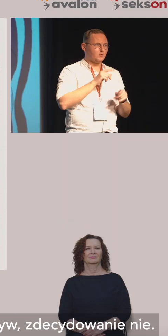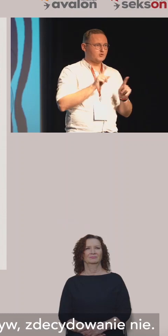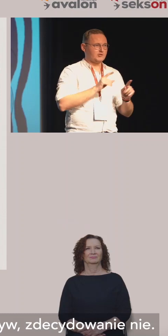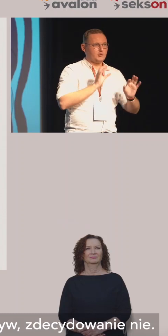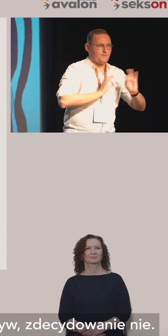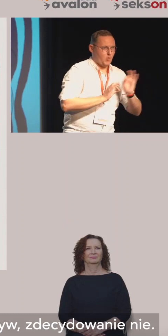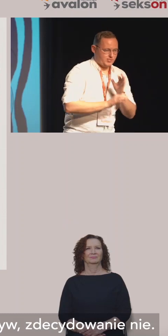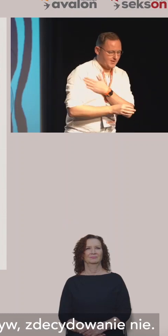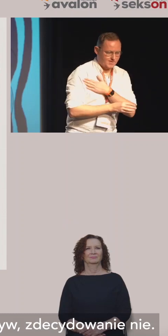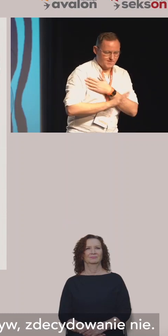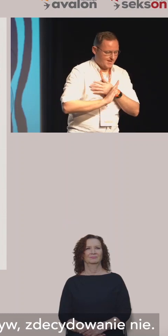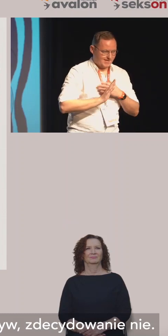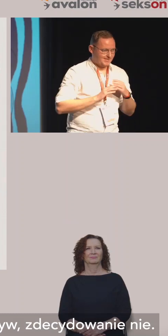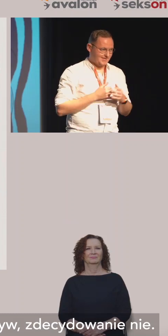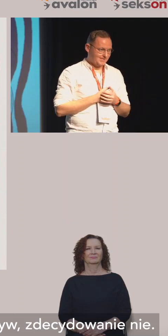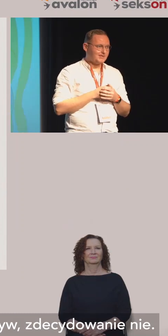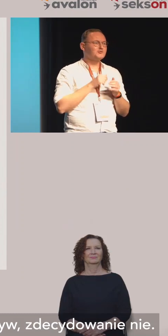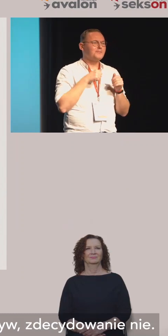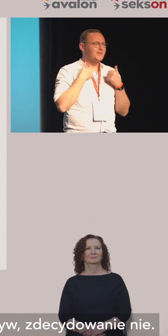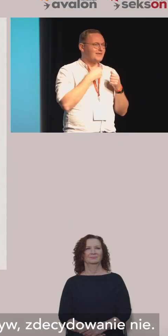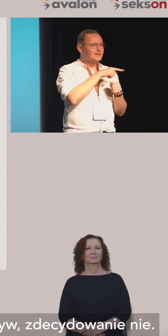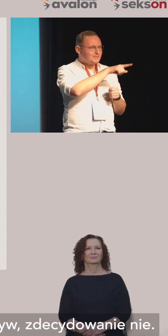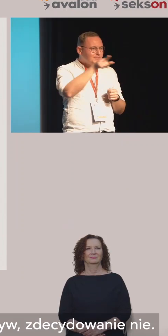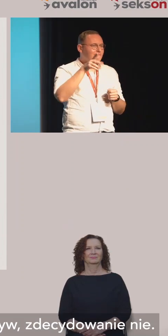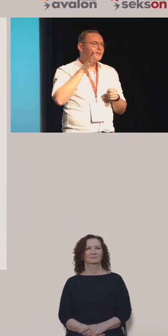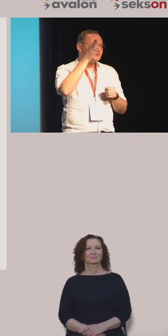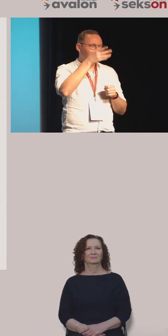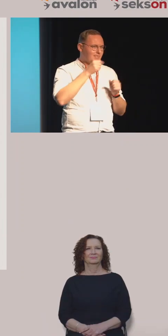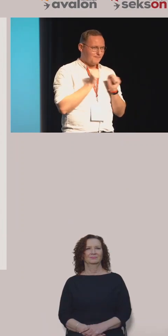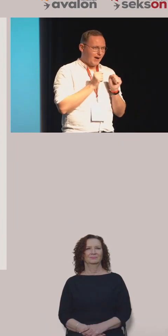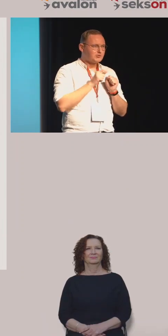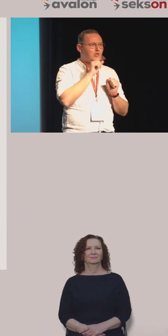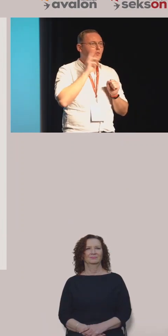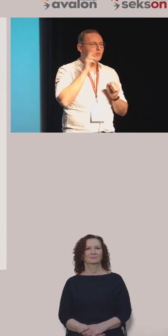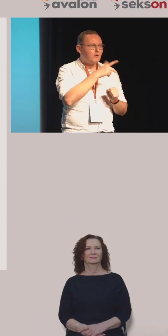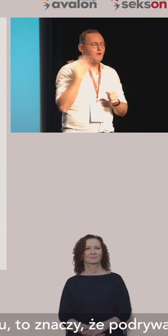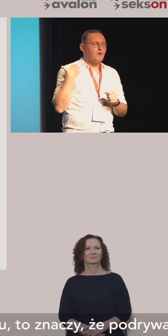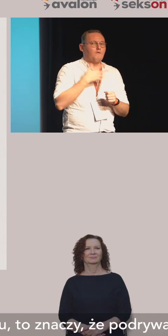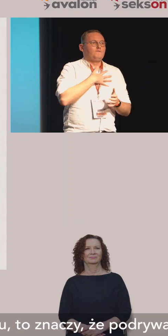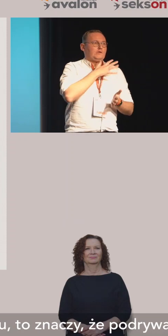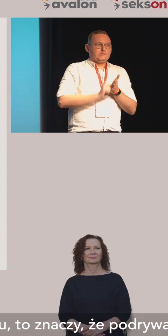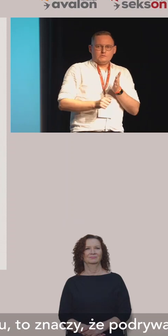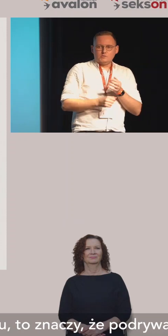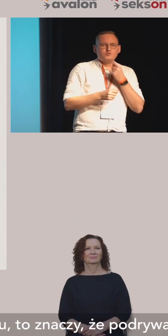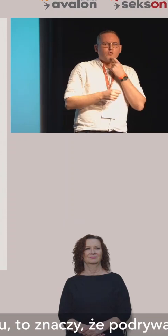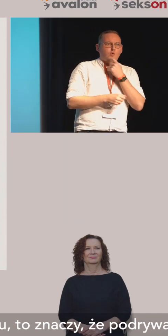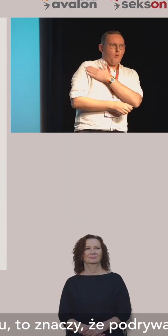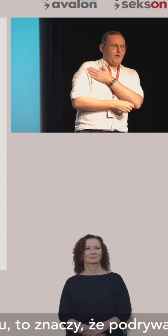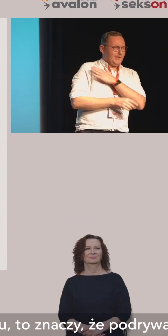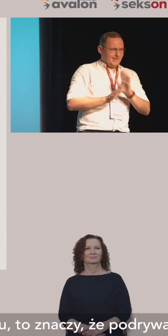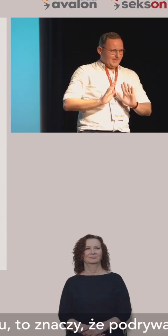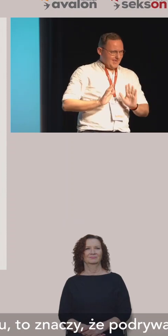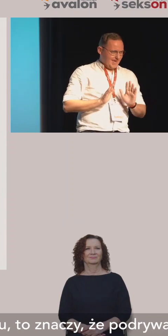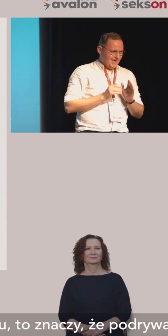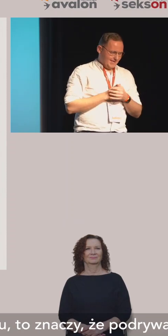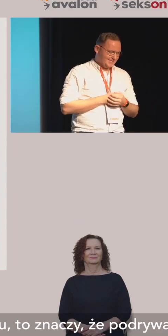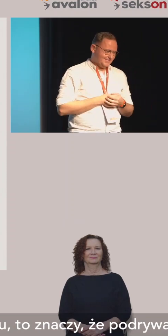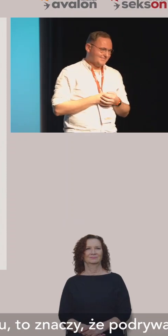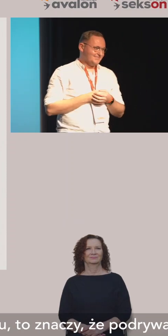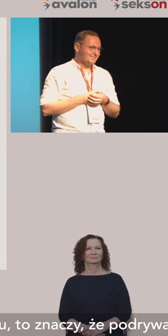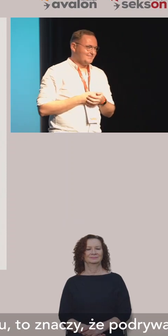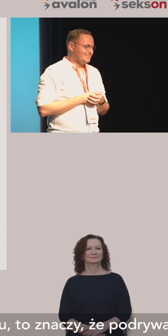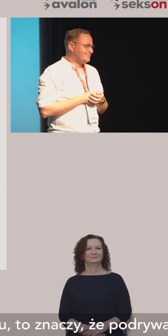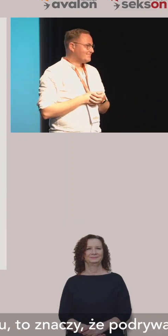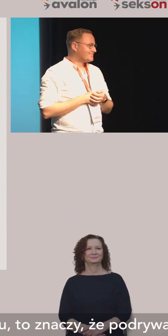kultury savoir-vivre głuchych. To nie jest podryw, zdecydowanie nie. W przyszłości proszę się nie bać, że jeżeli ktoś klepnie was